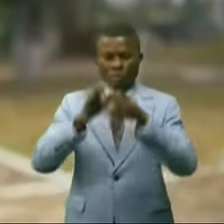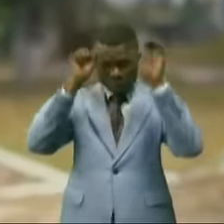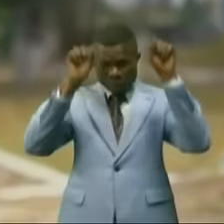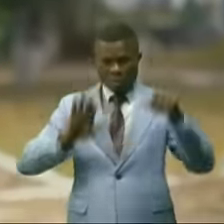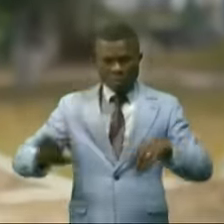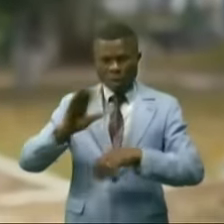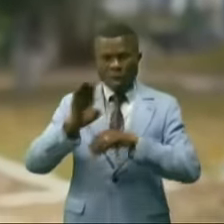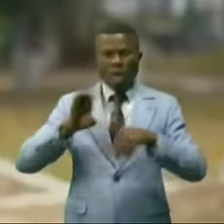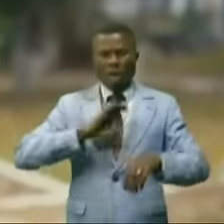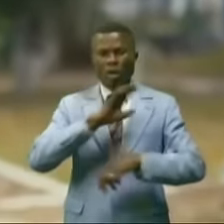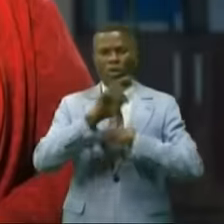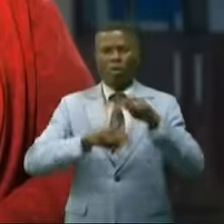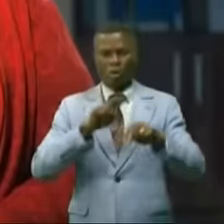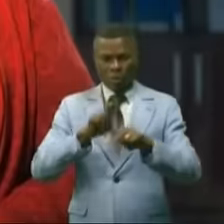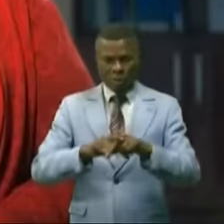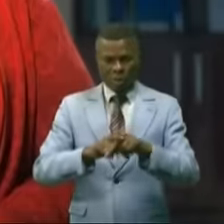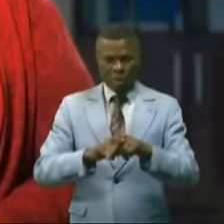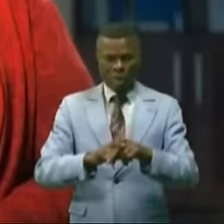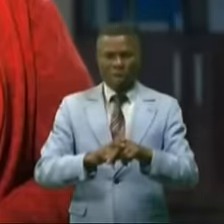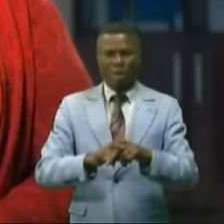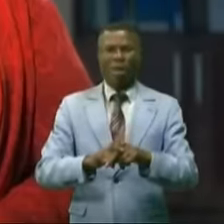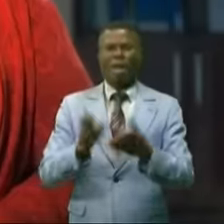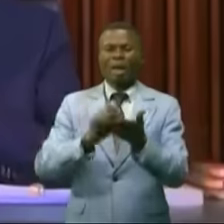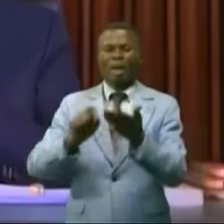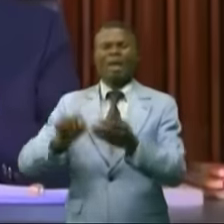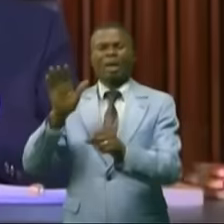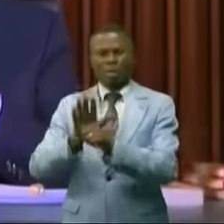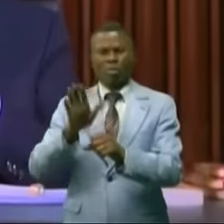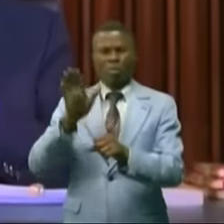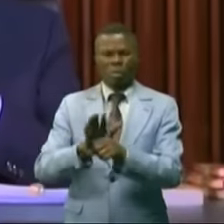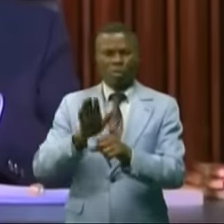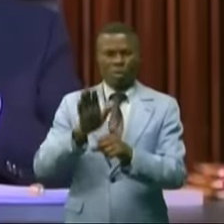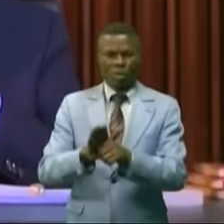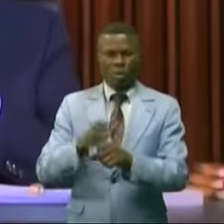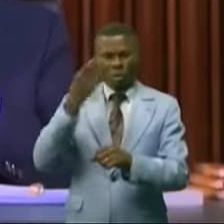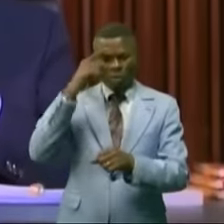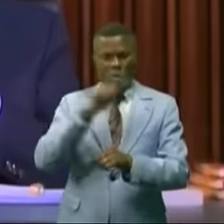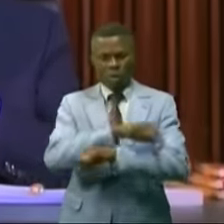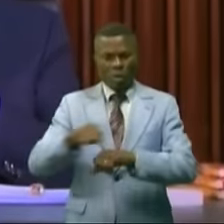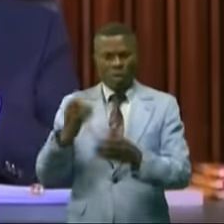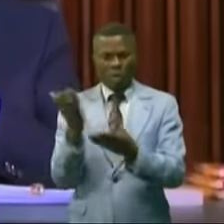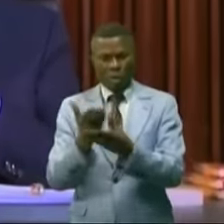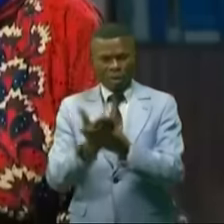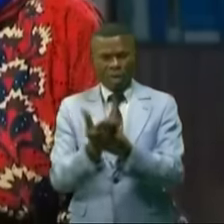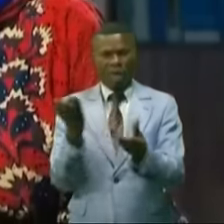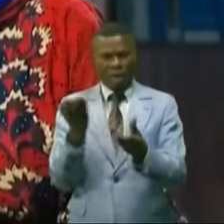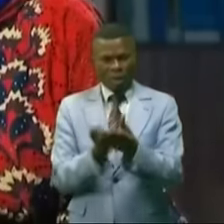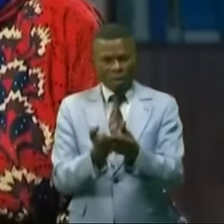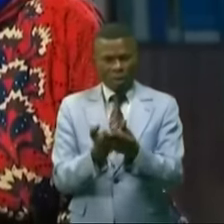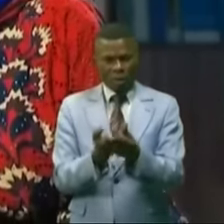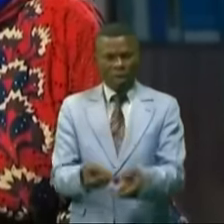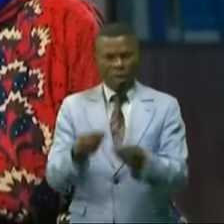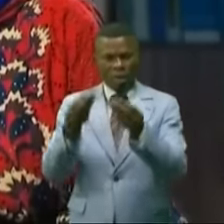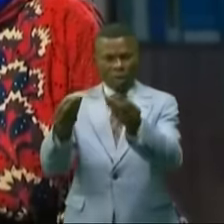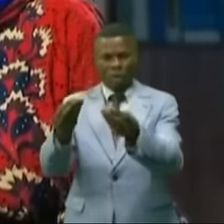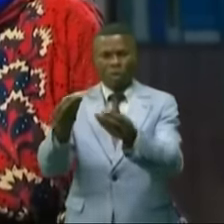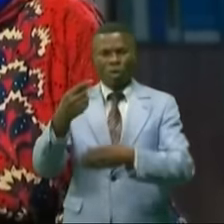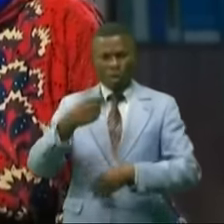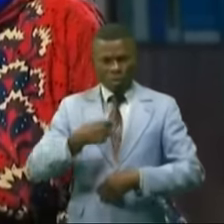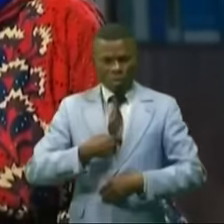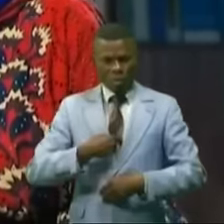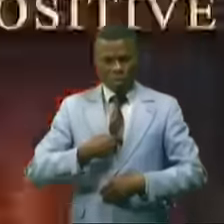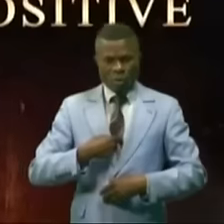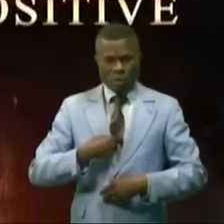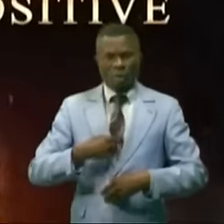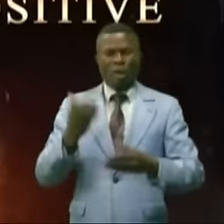l'Assemblée nationale qui a formellement écrit pour que le bureau d'archives et documentation mette à ma disposition